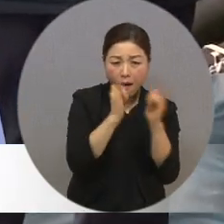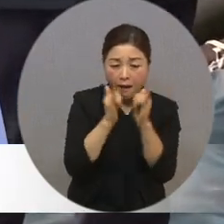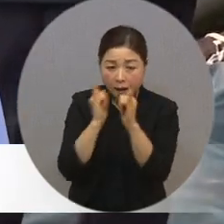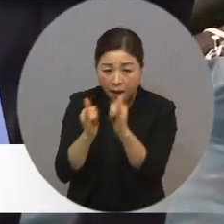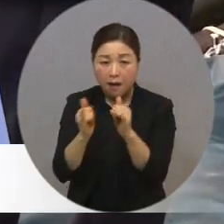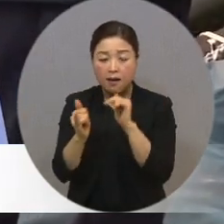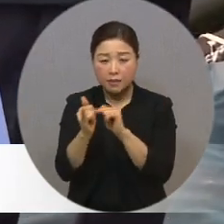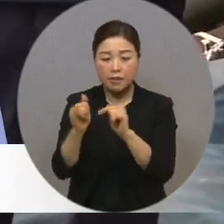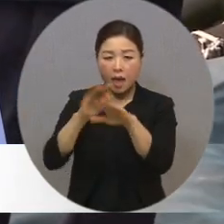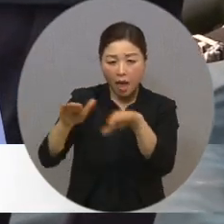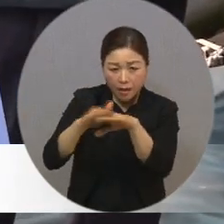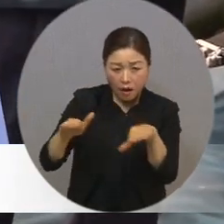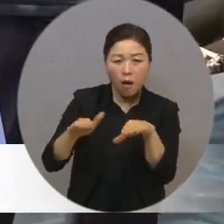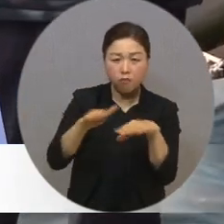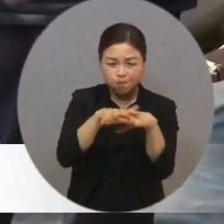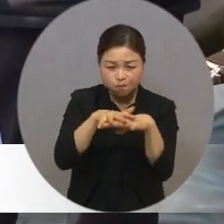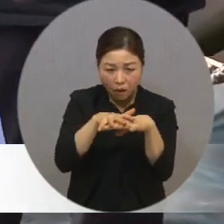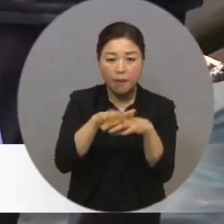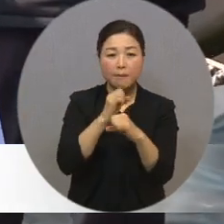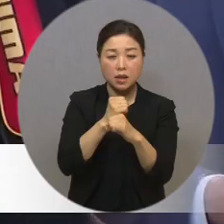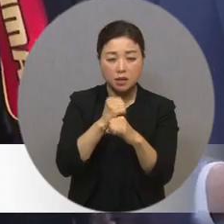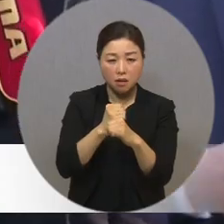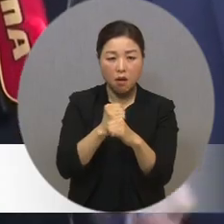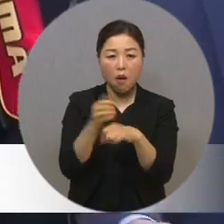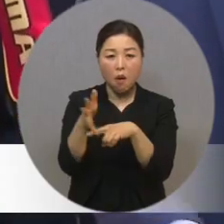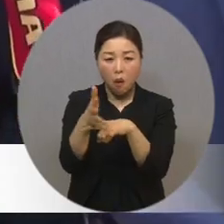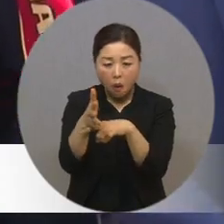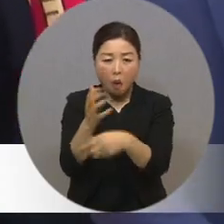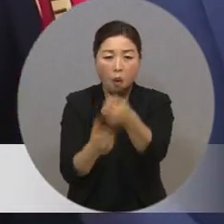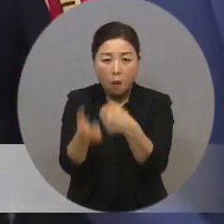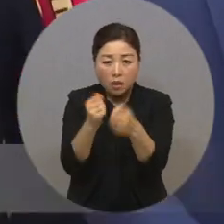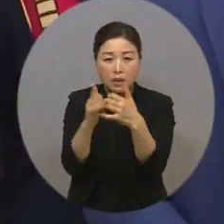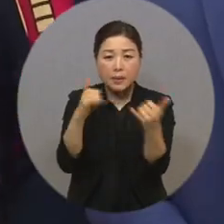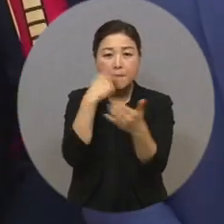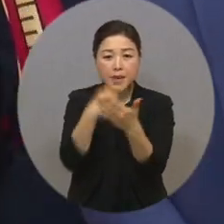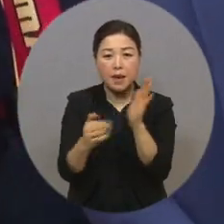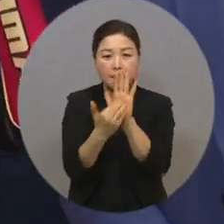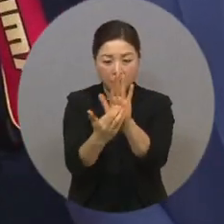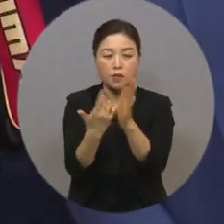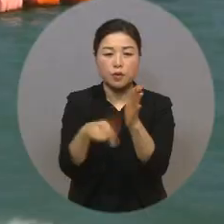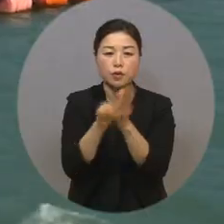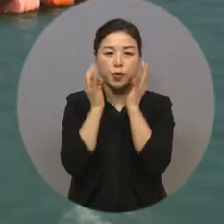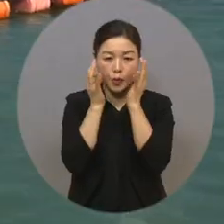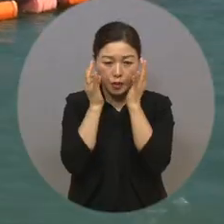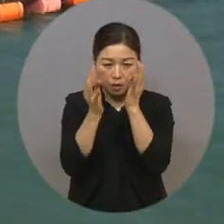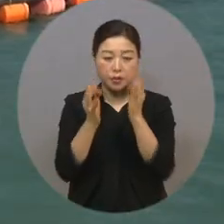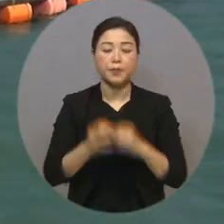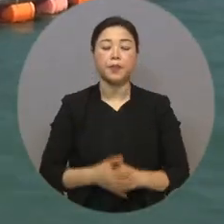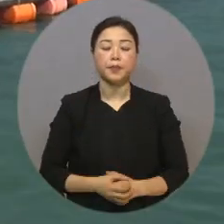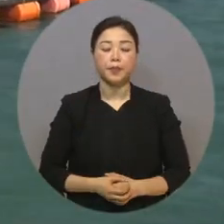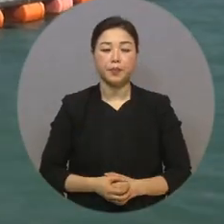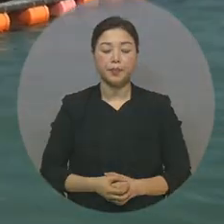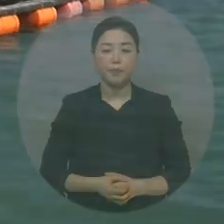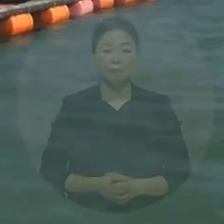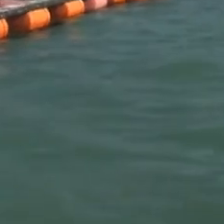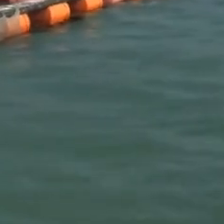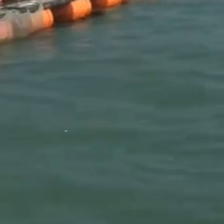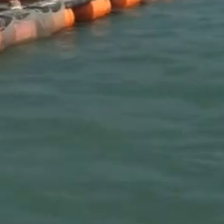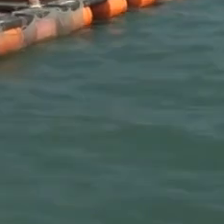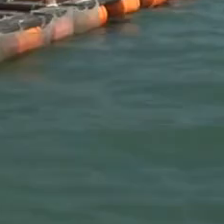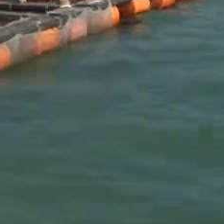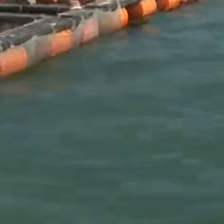촘촘한 대응망을 구축해 어민 피해 예방을 위해 최선을 다할 방침입니다. 복지TV 뉴스